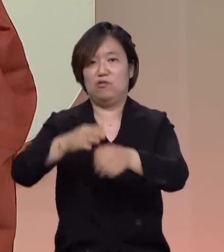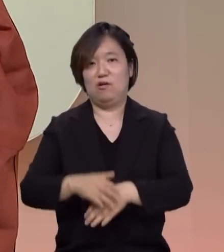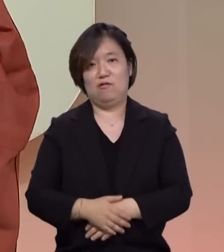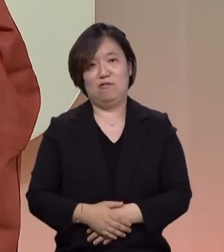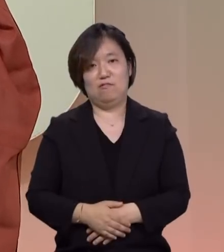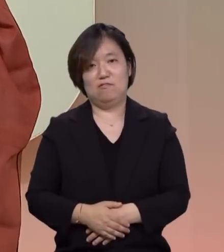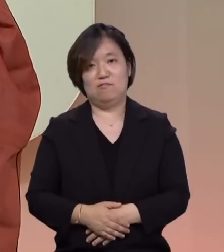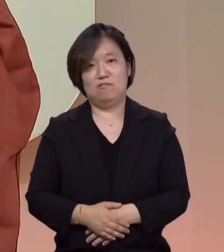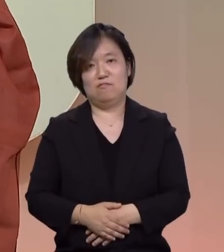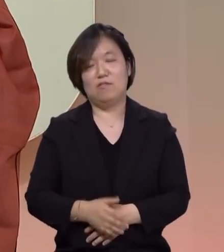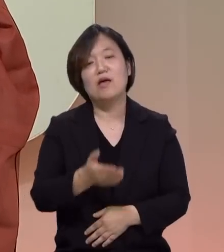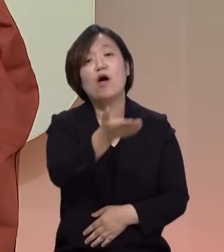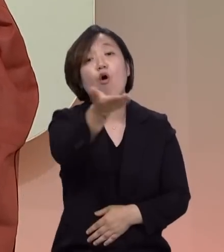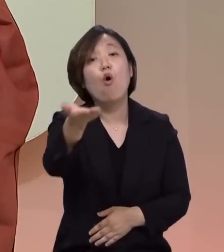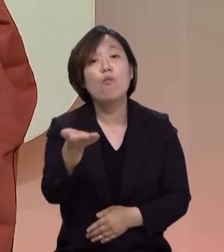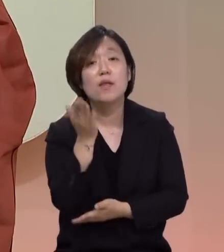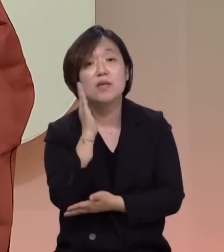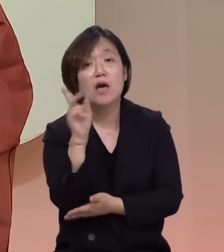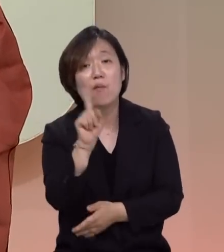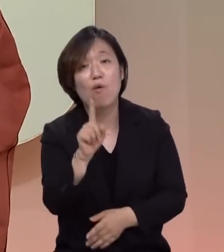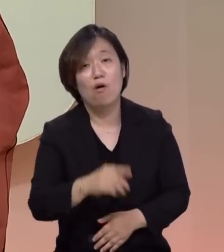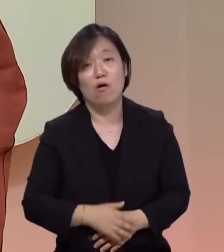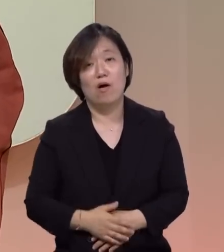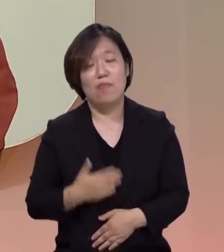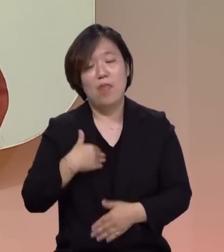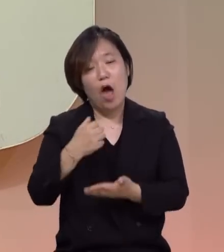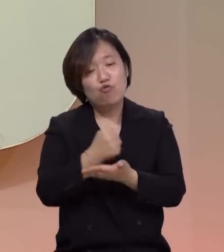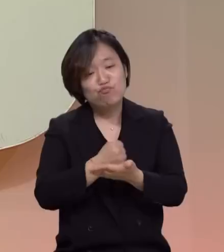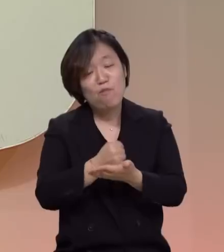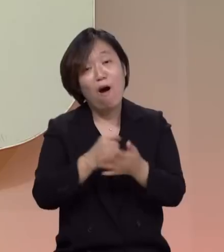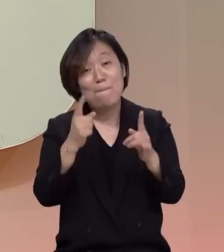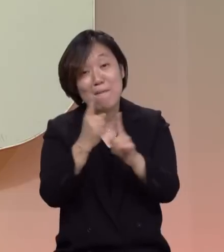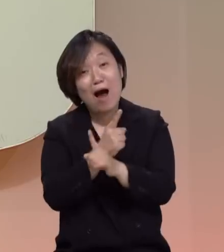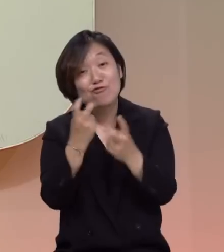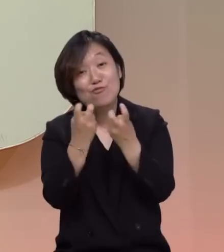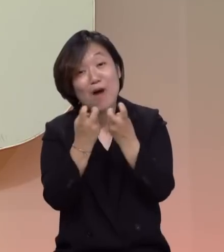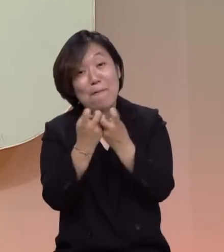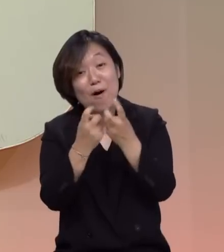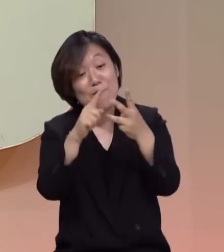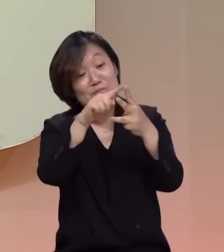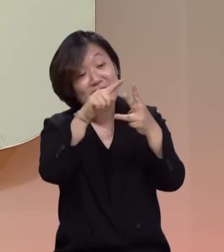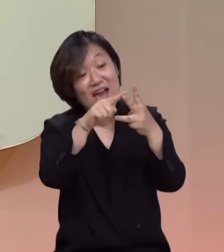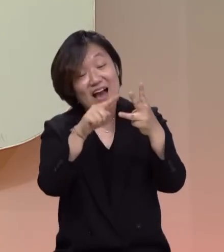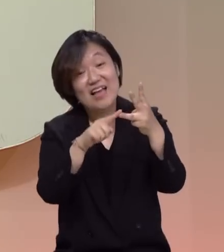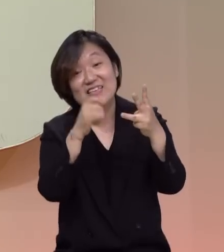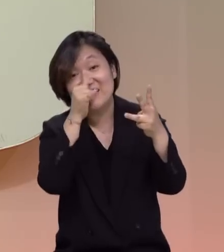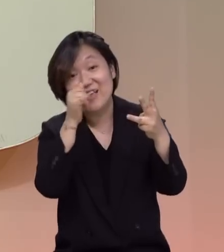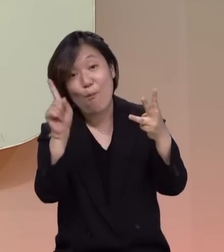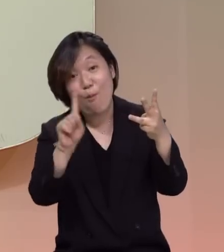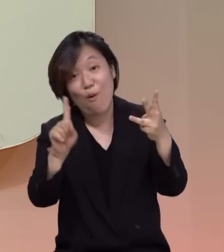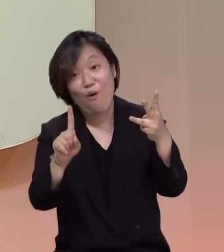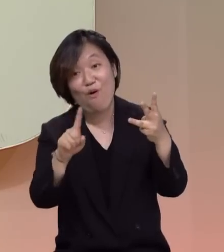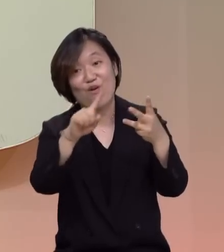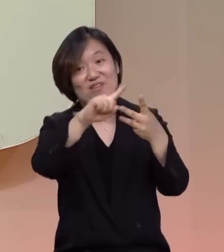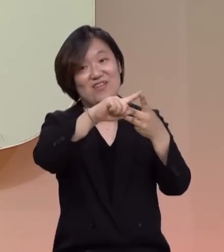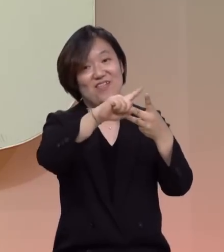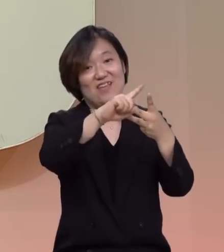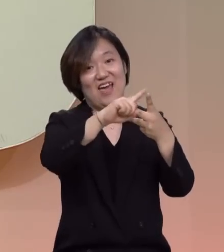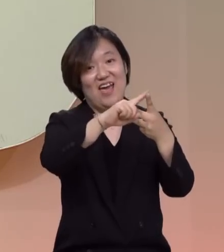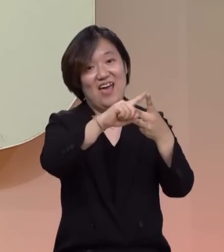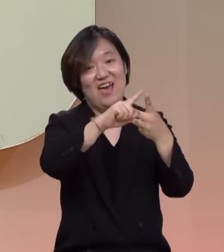불자님들께 드리는 이야기 내 운명을 바꾸는 법 세 가지 첫째